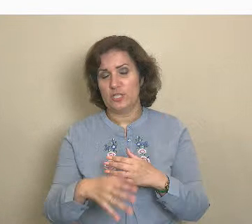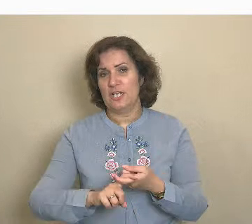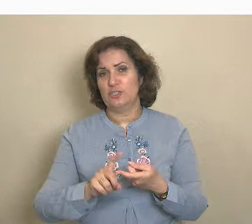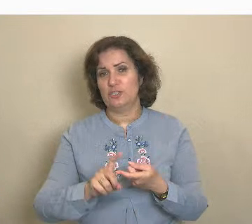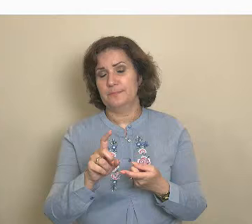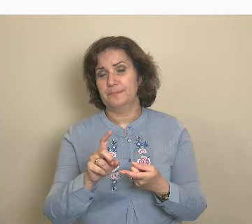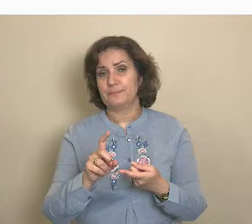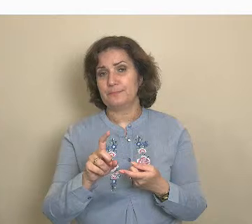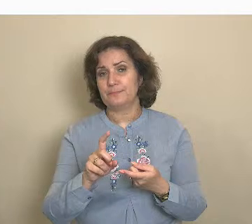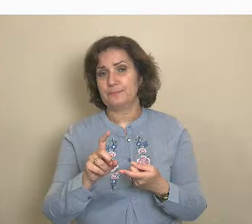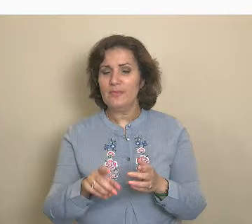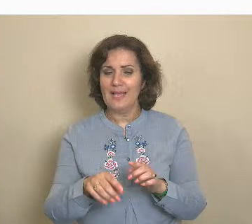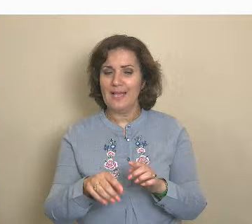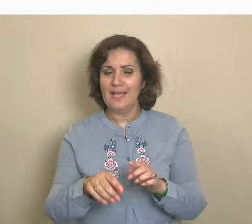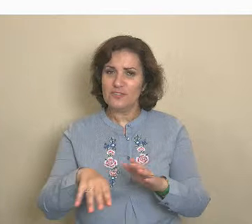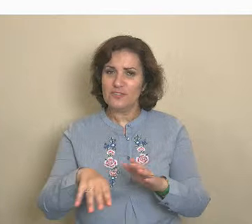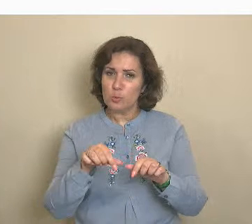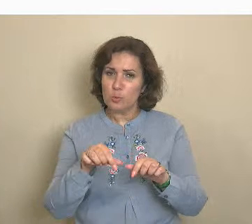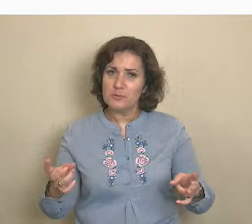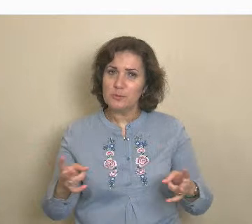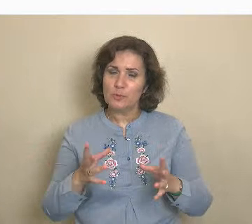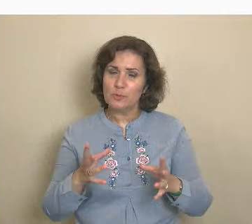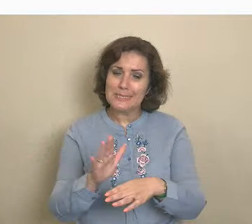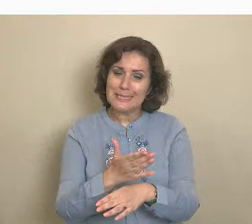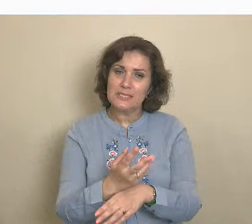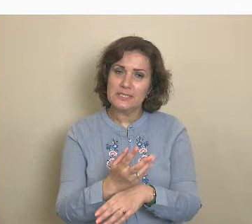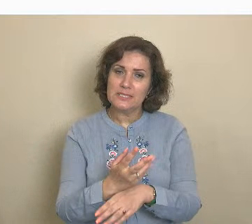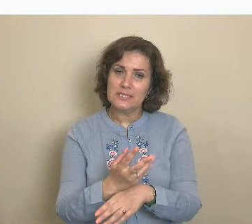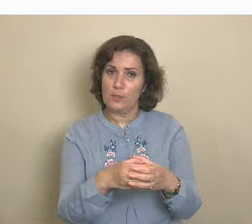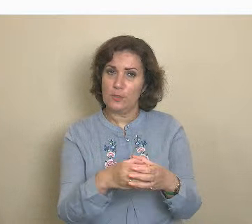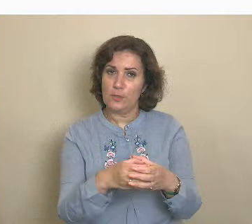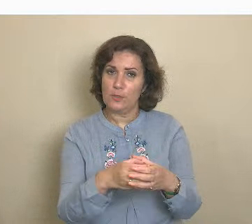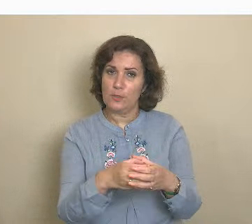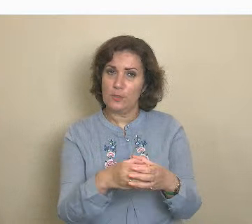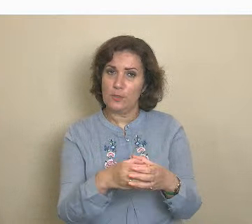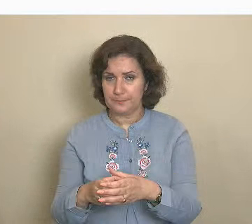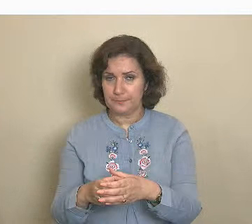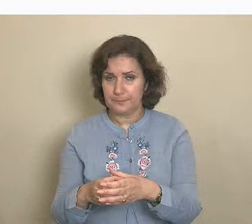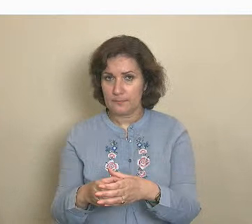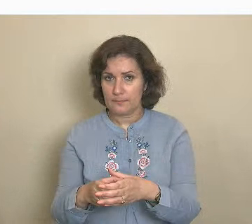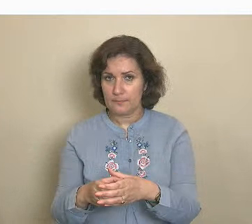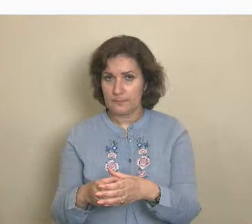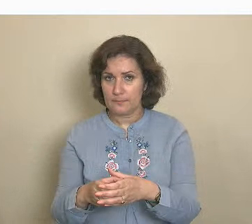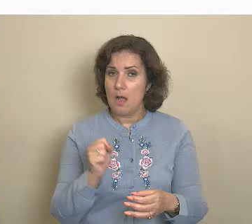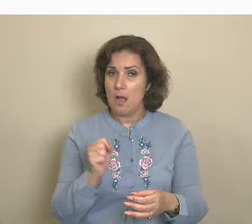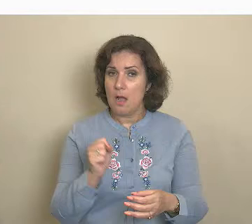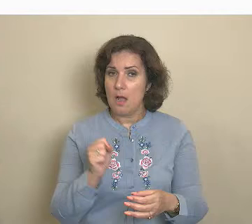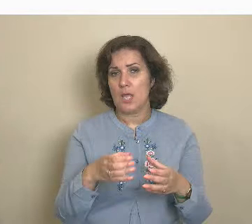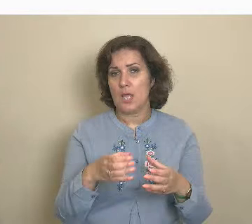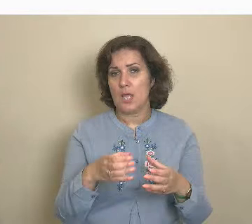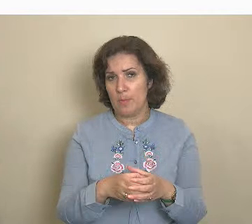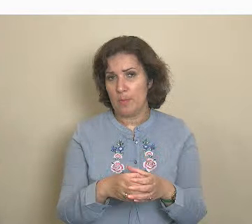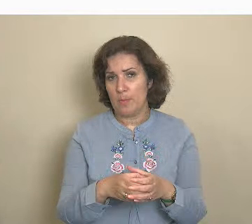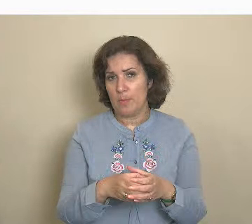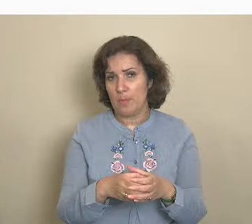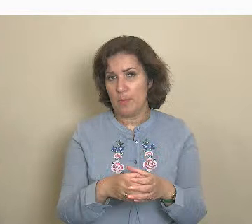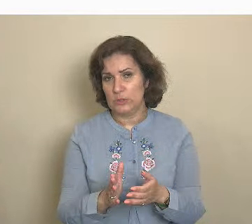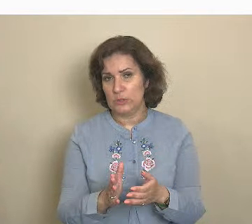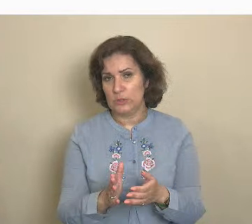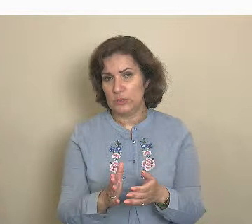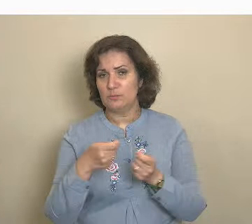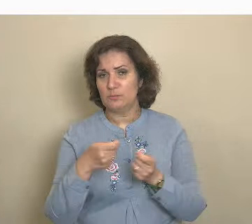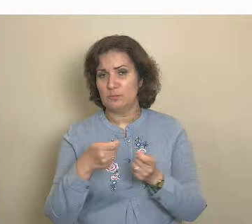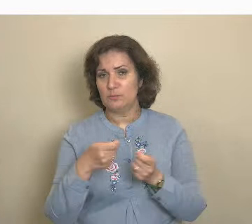Тут with rayon дільничі виборчі councils комісії and потрібно without буде rayon ділитись на дві councils групи. and TECs are divided into two groups Одна here. група One буде group транспортувати